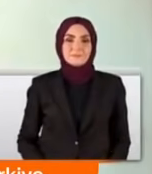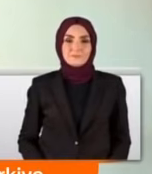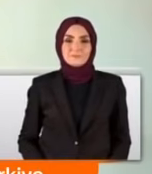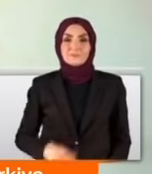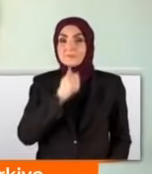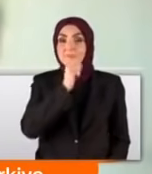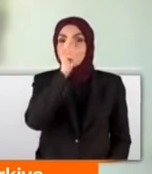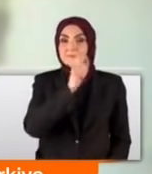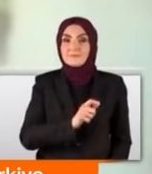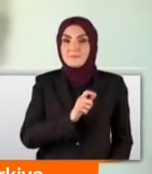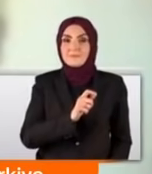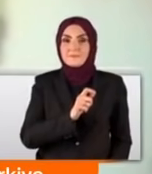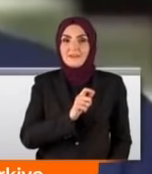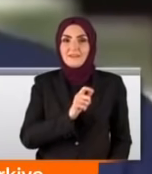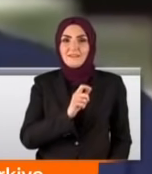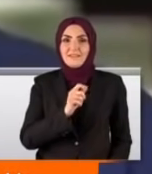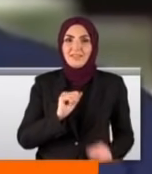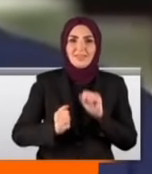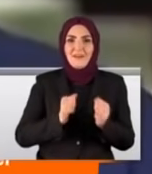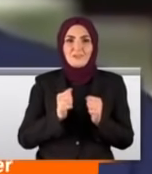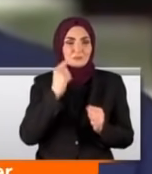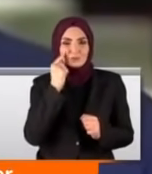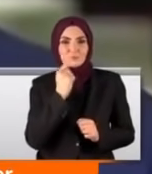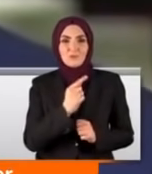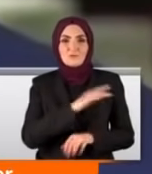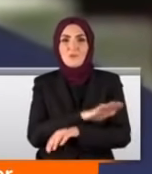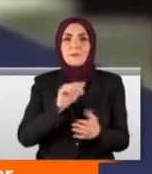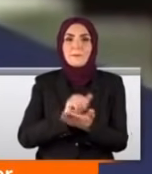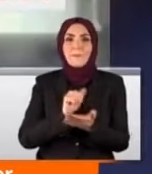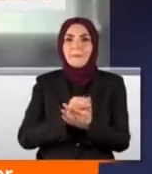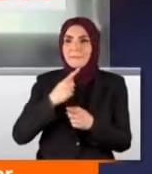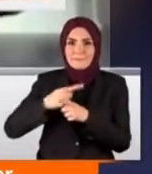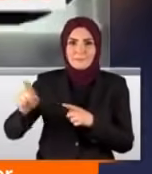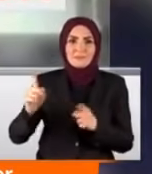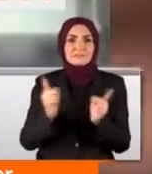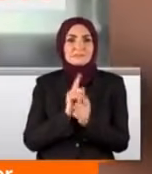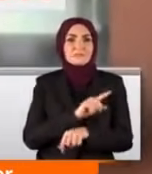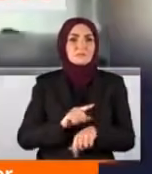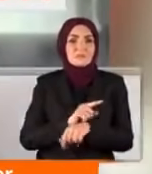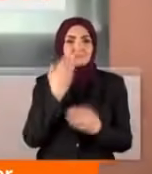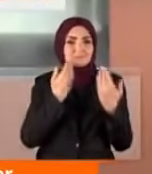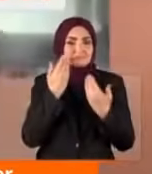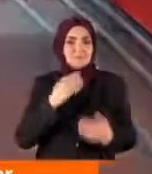Raju'nun verdiği tepki sosyal medyada yayınlanınca kısa sürede milyonlarca kez izlendi.